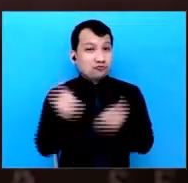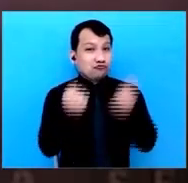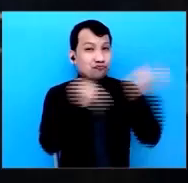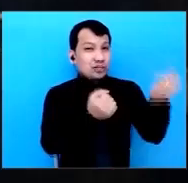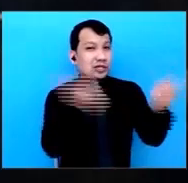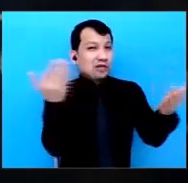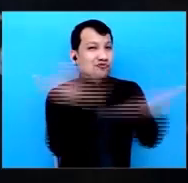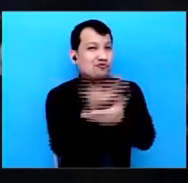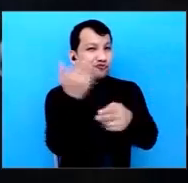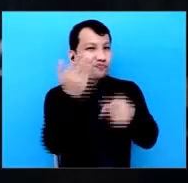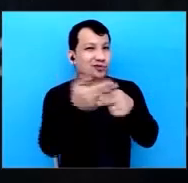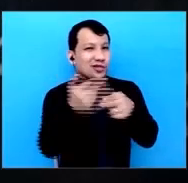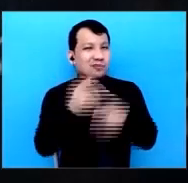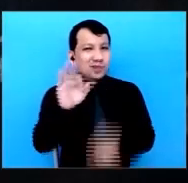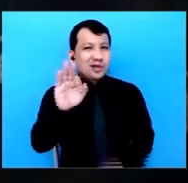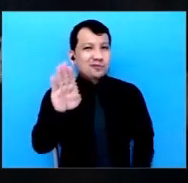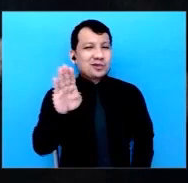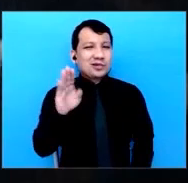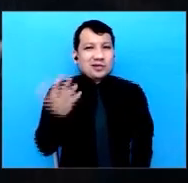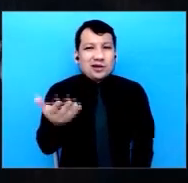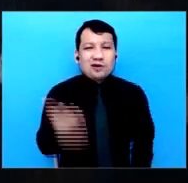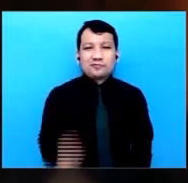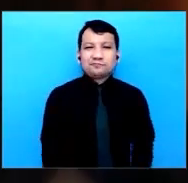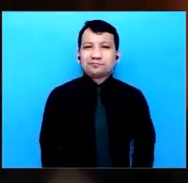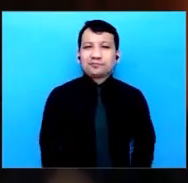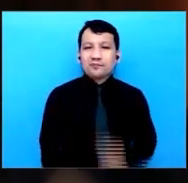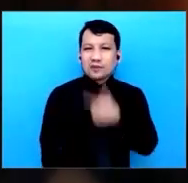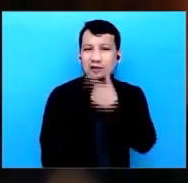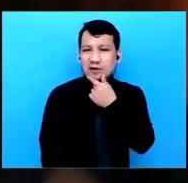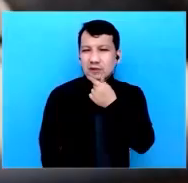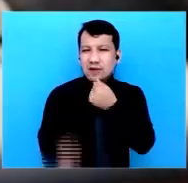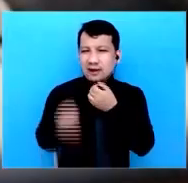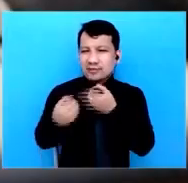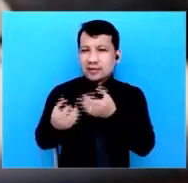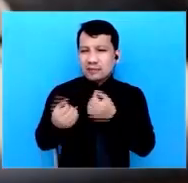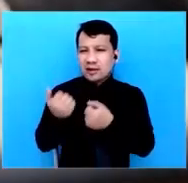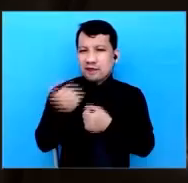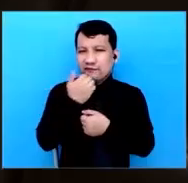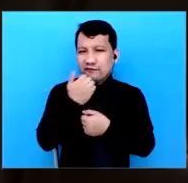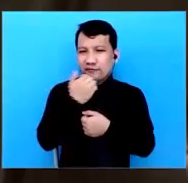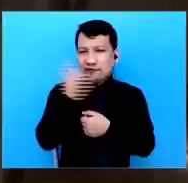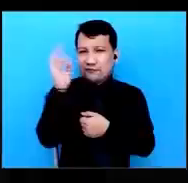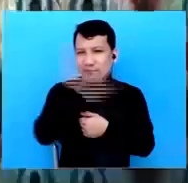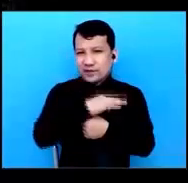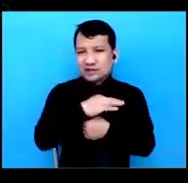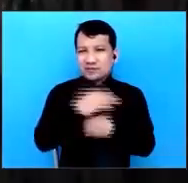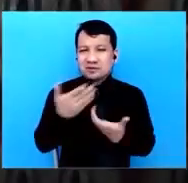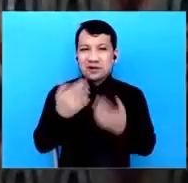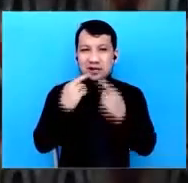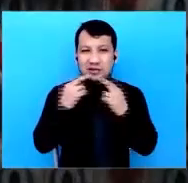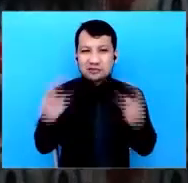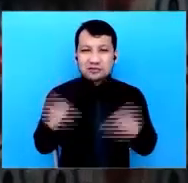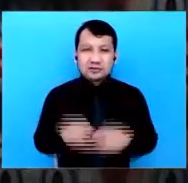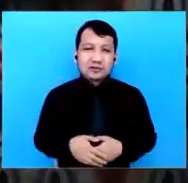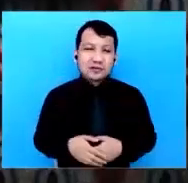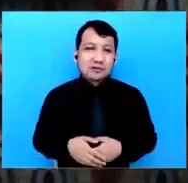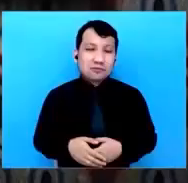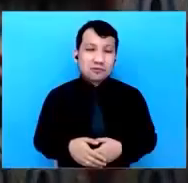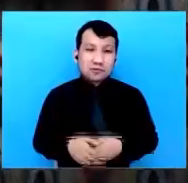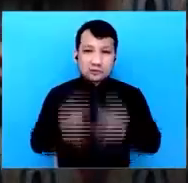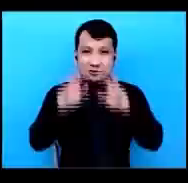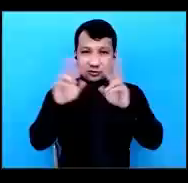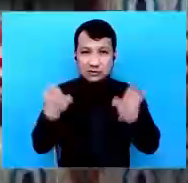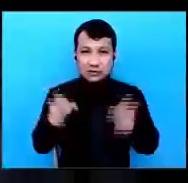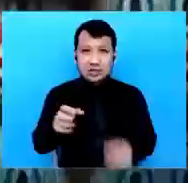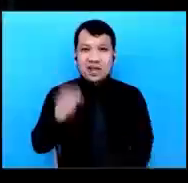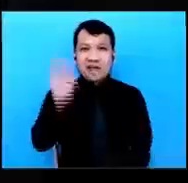pwedeng ibinyag na pangalan ng Facebook. Halimbawa, dahil raw sa dami ng mali-mali at mapanlinlang na mga balita, dapat raw tawagin itong Fakebook.